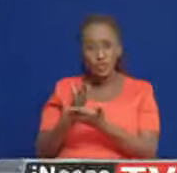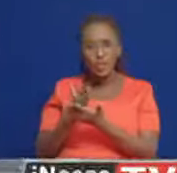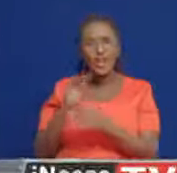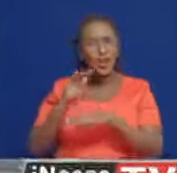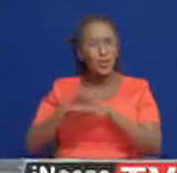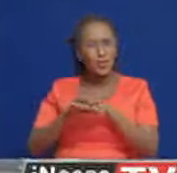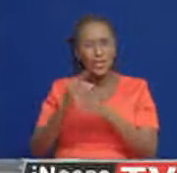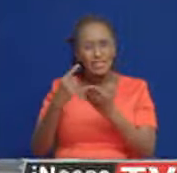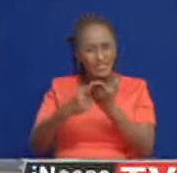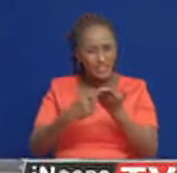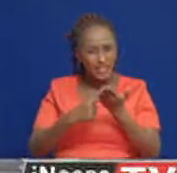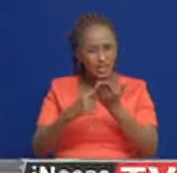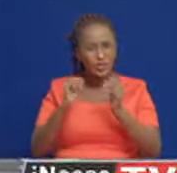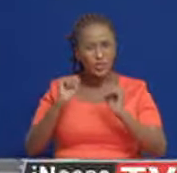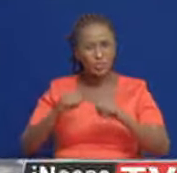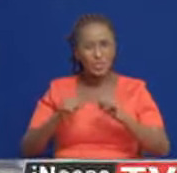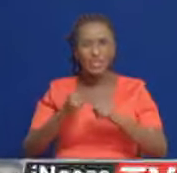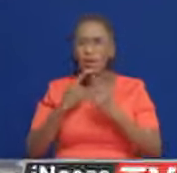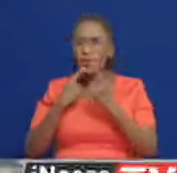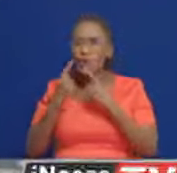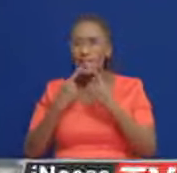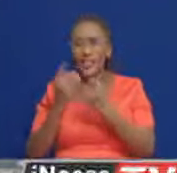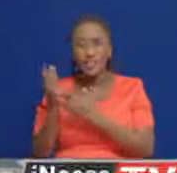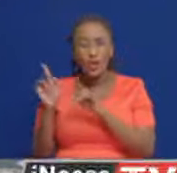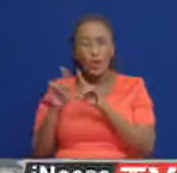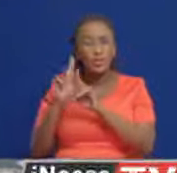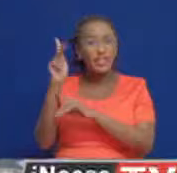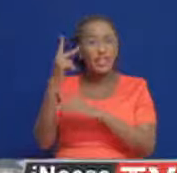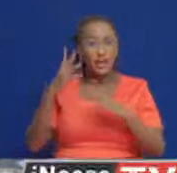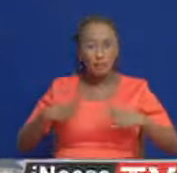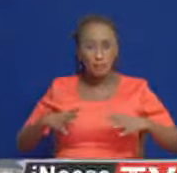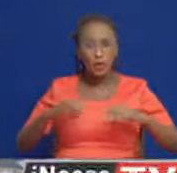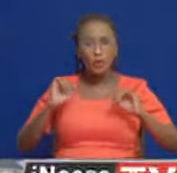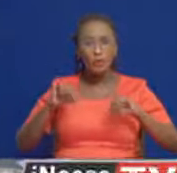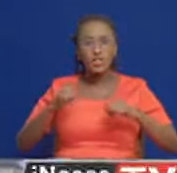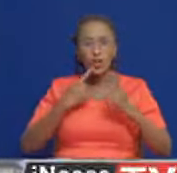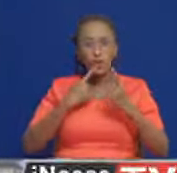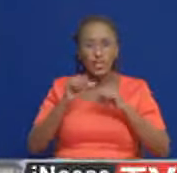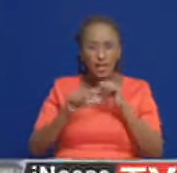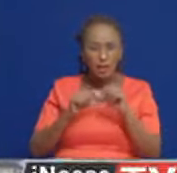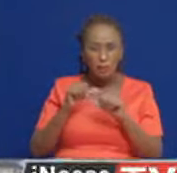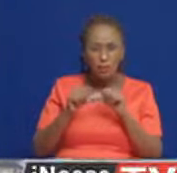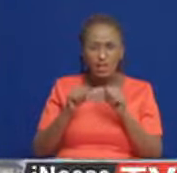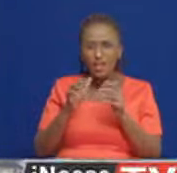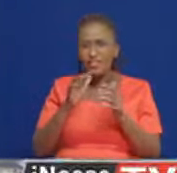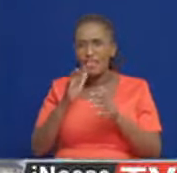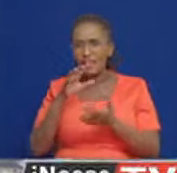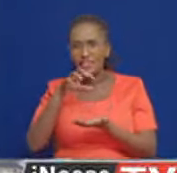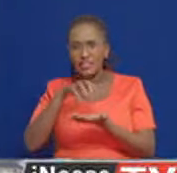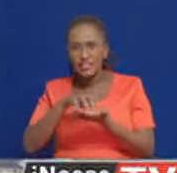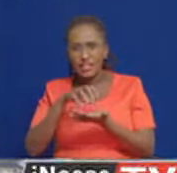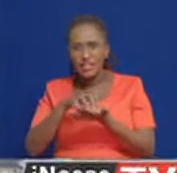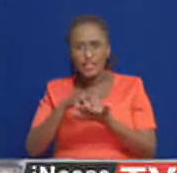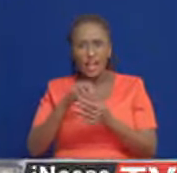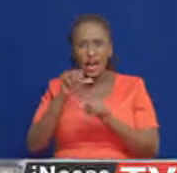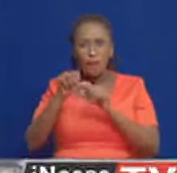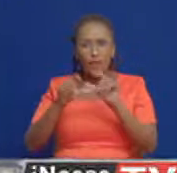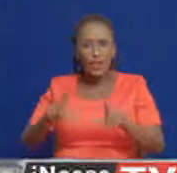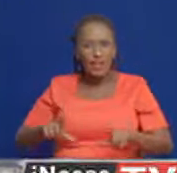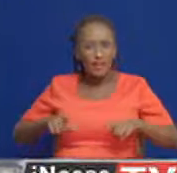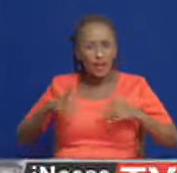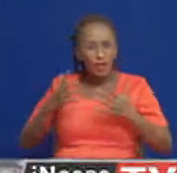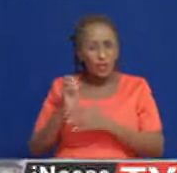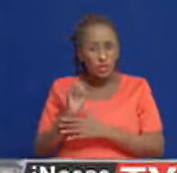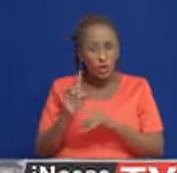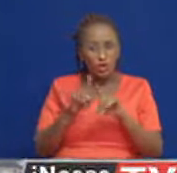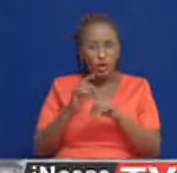sana ambayo yameibuliwa pale na hata Wakenya wenyewe kuhusiana na hali ya maisha na gharama ya maisha. Na tunao